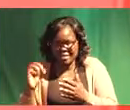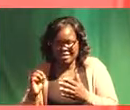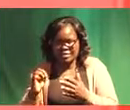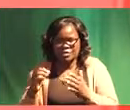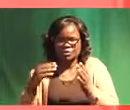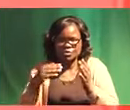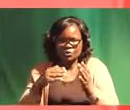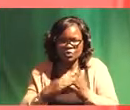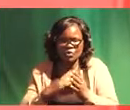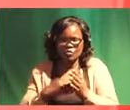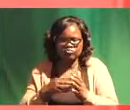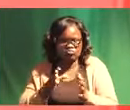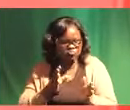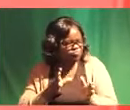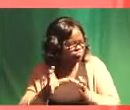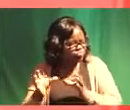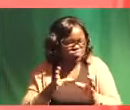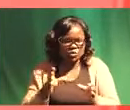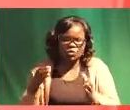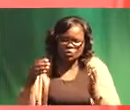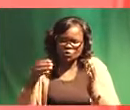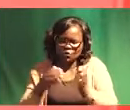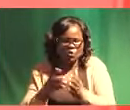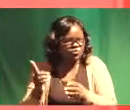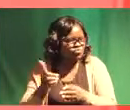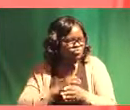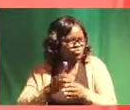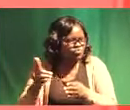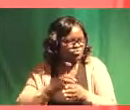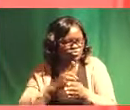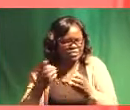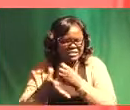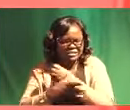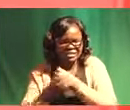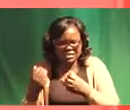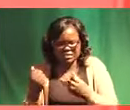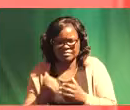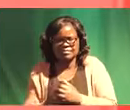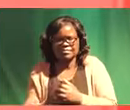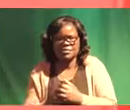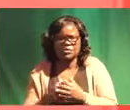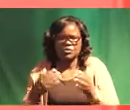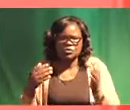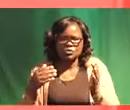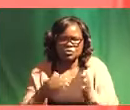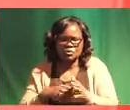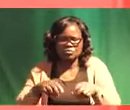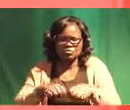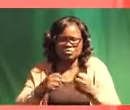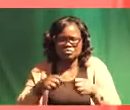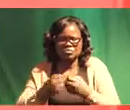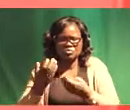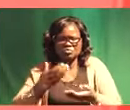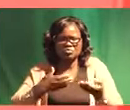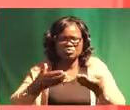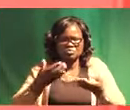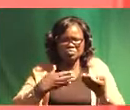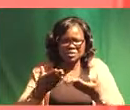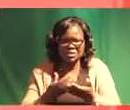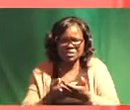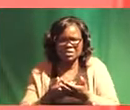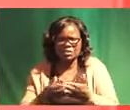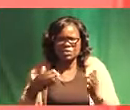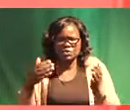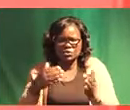waache mambo ya fujo, waache mambo ya kupora mali ya watu, waache kuharibu biashara, waje